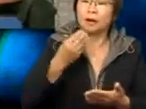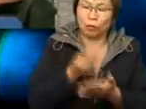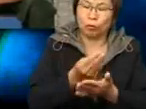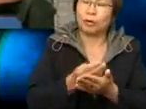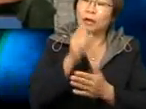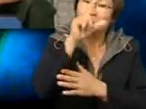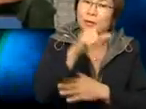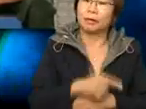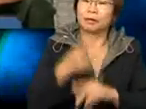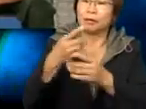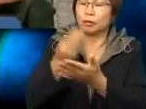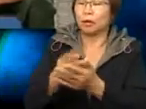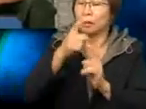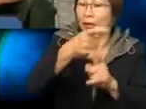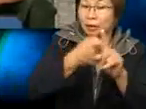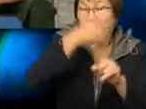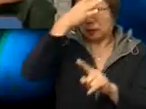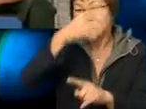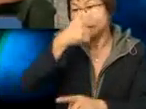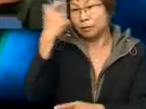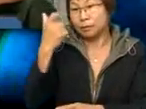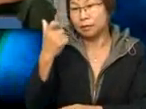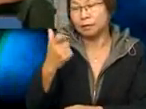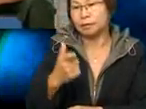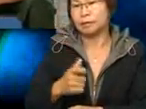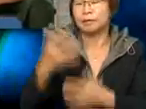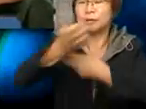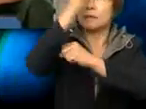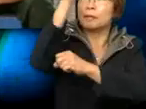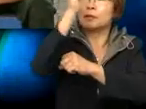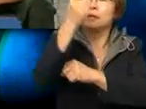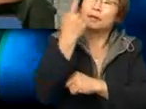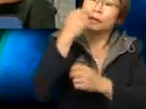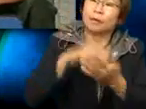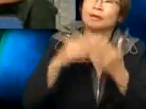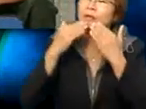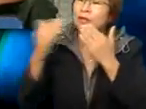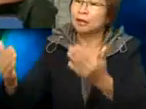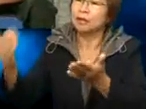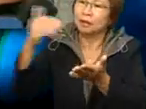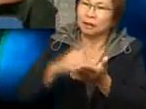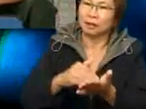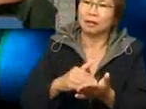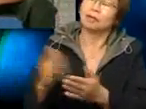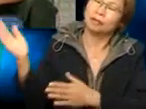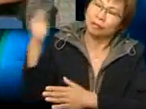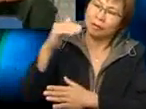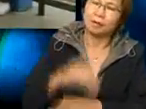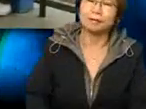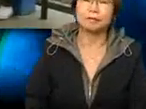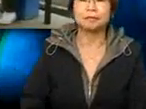ada duit lebih, hadiah-hadiah ayahku. Kerana aku menang dalam pertandingan badminton baru-baru ini. Terima kasihlah lagi sekali.